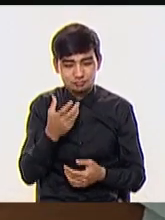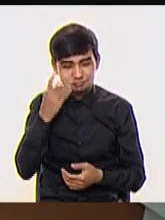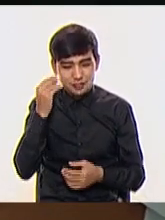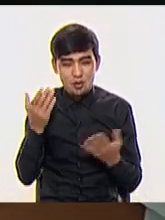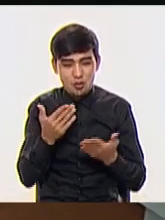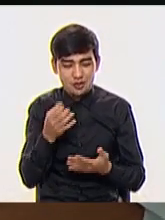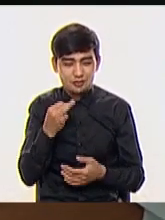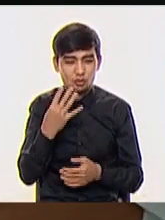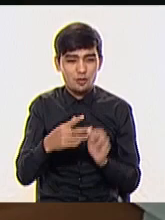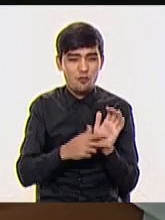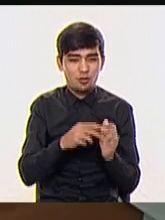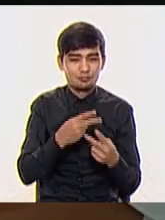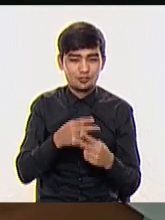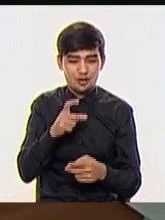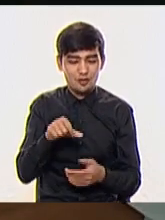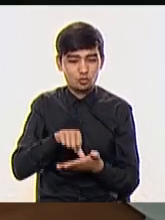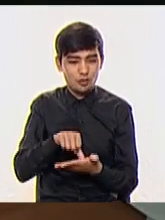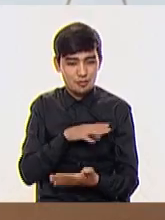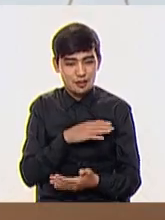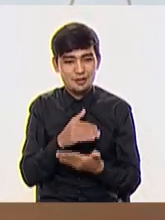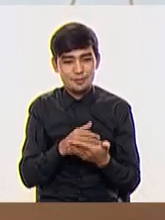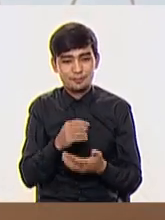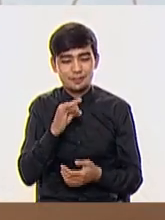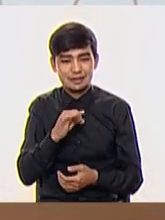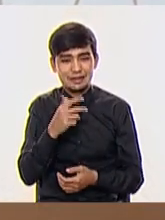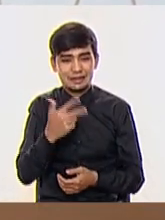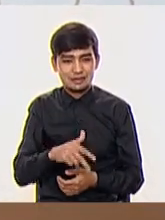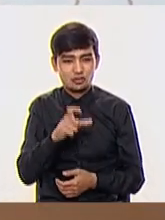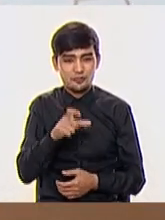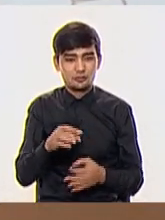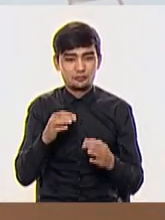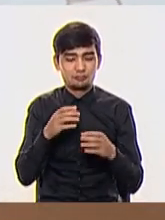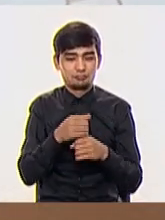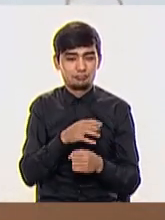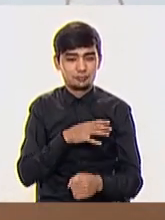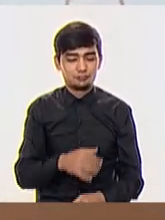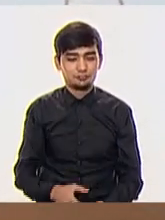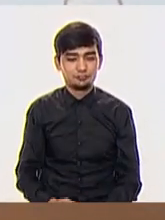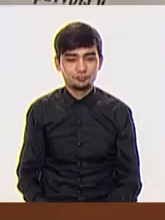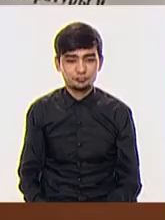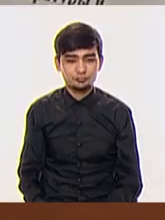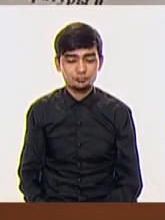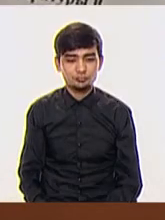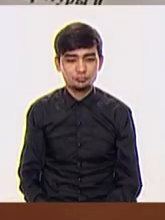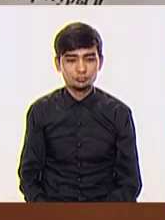участие 48 арестантов, из них поощрение получили 30. И как бы они с ней дружили, и...